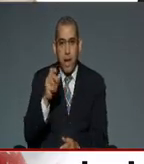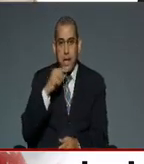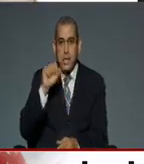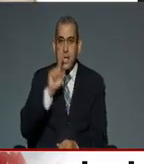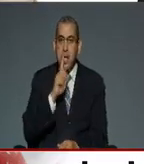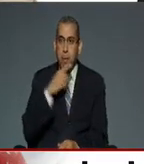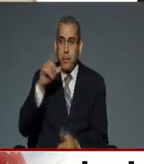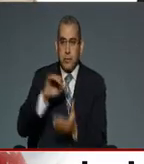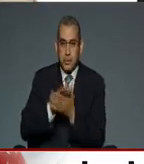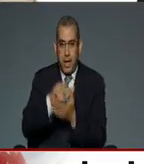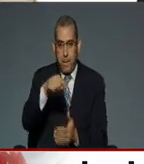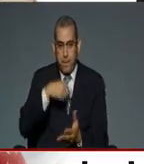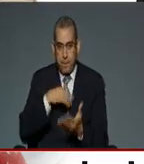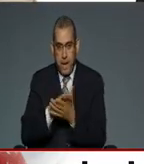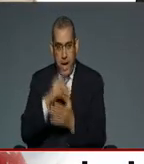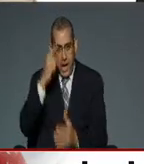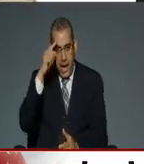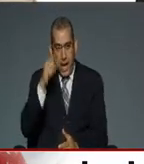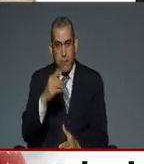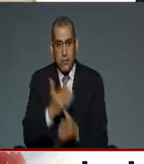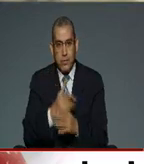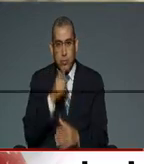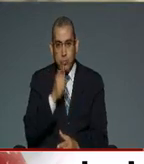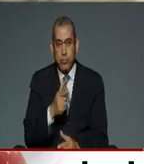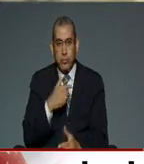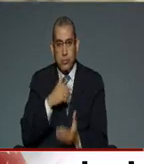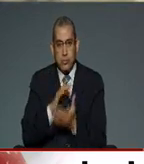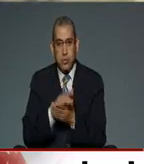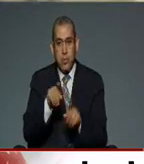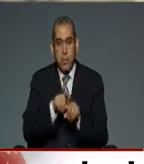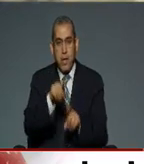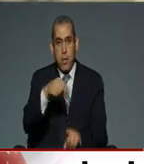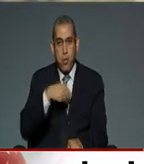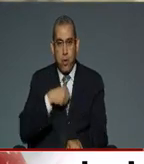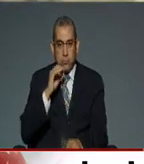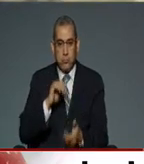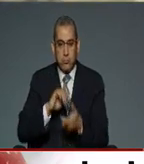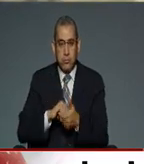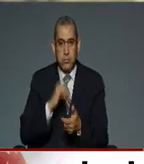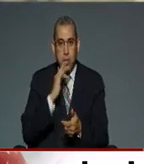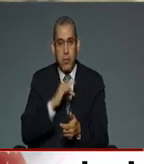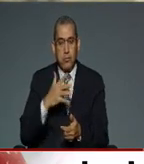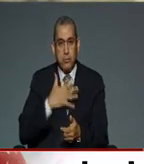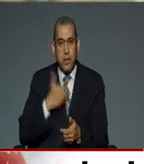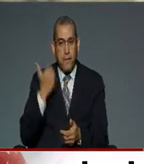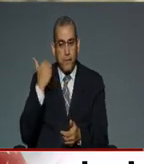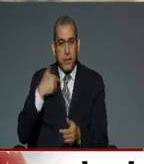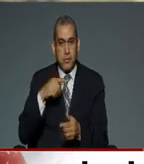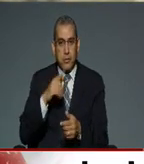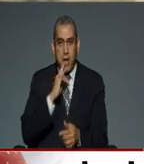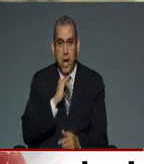نرحب بزيارتكم على المستوى الرئاسي او الوزاري لدينا